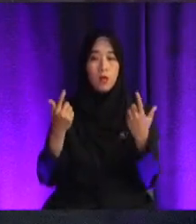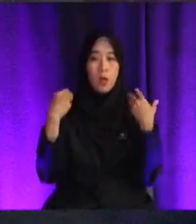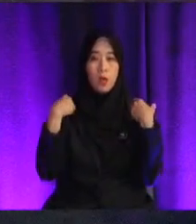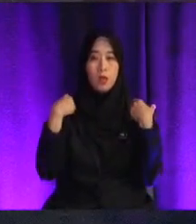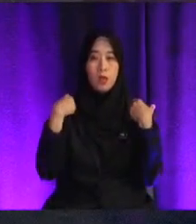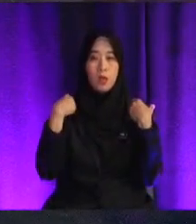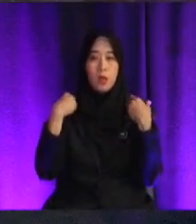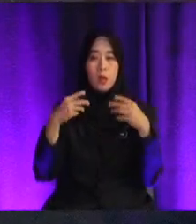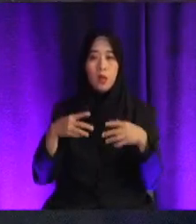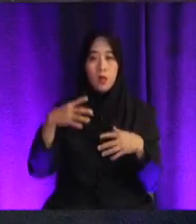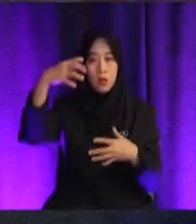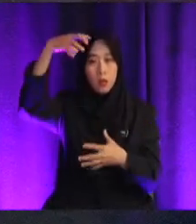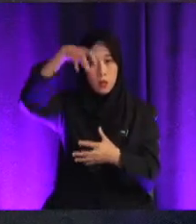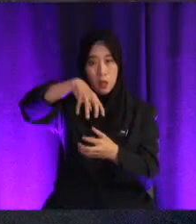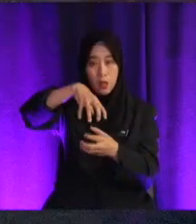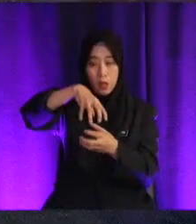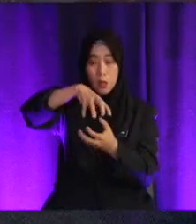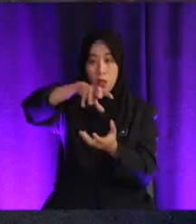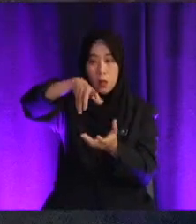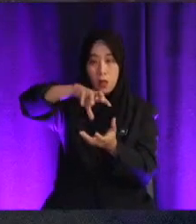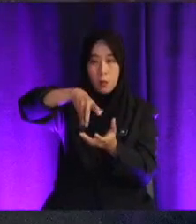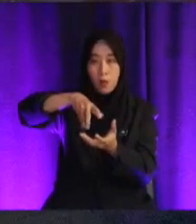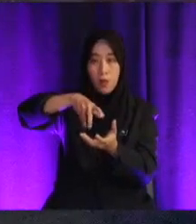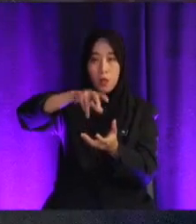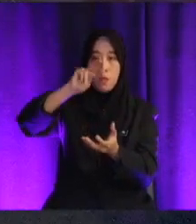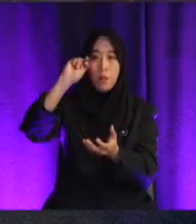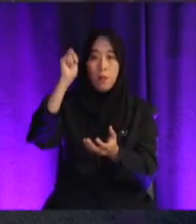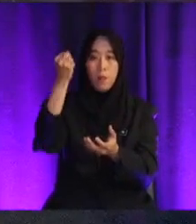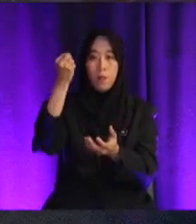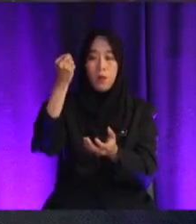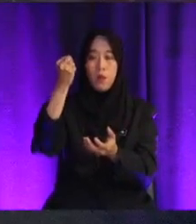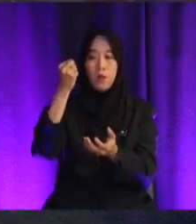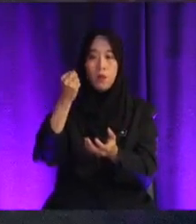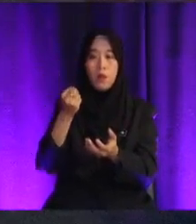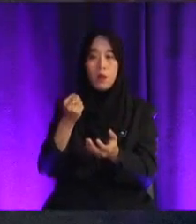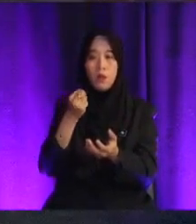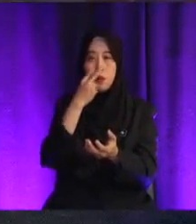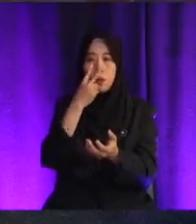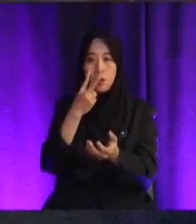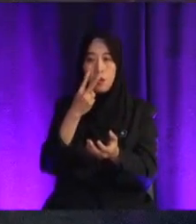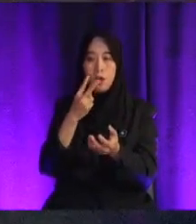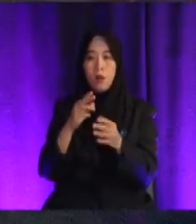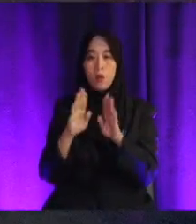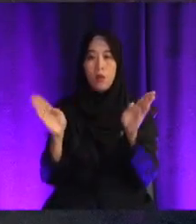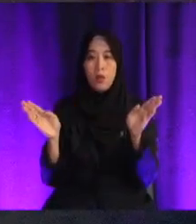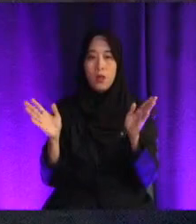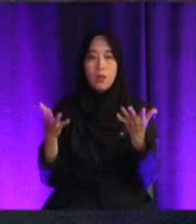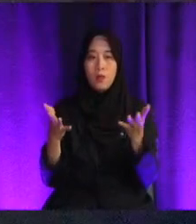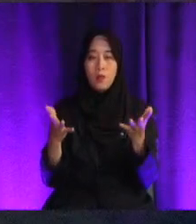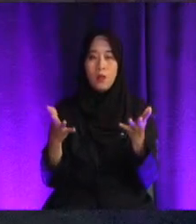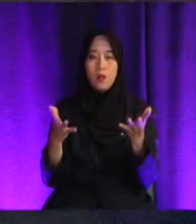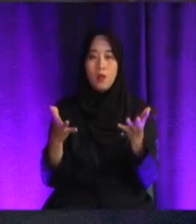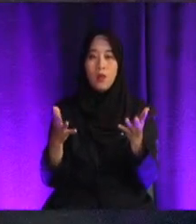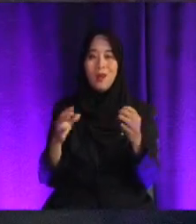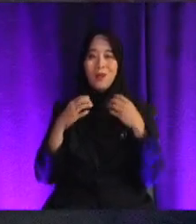dah ni. Betul. Itulah cuba aku macak kat situ. Aku macam 1, 2, 3. Cak! Tak ada apa-apa cikgu.